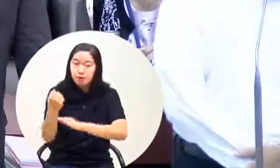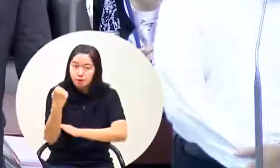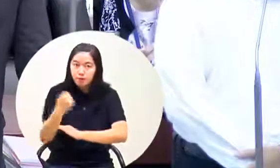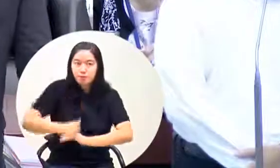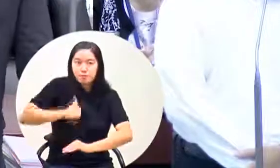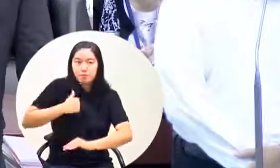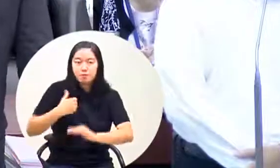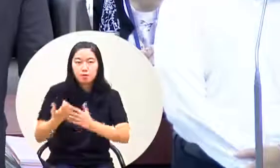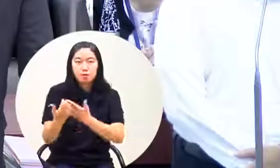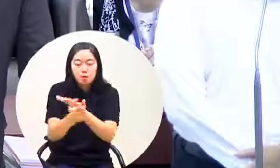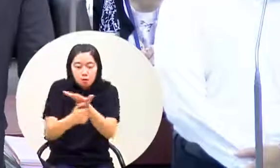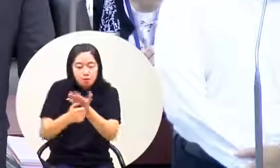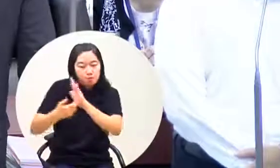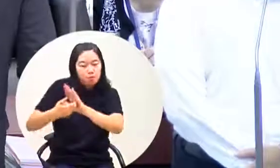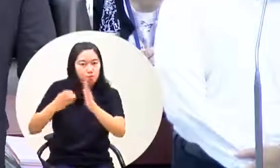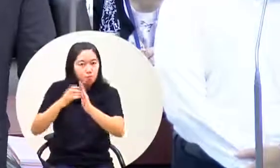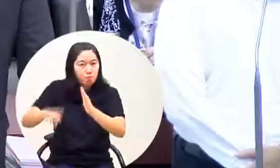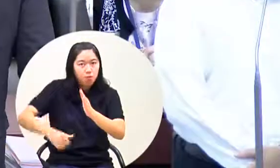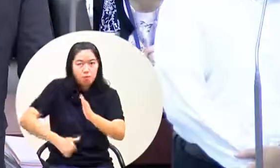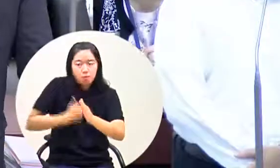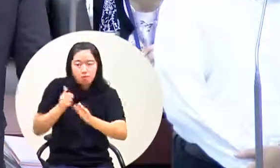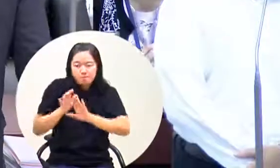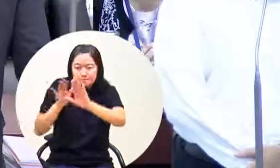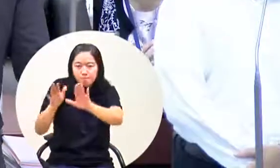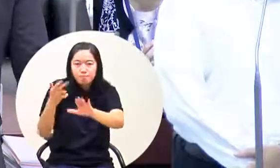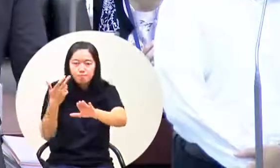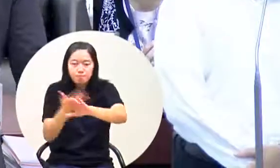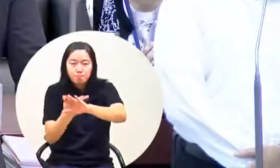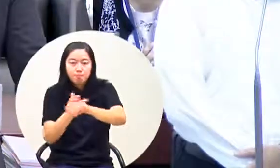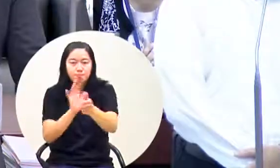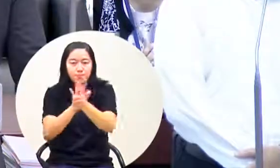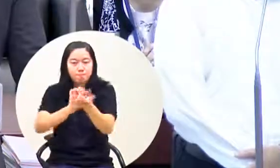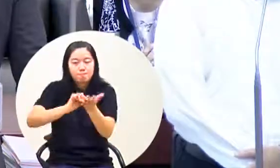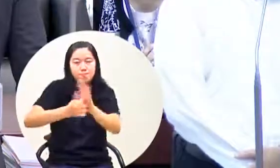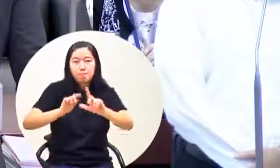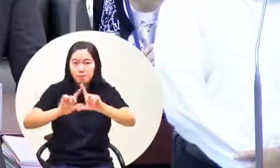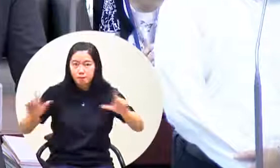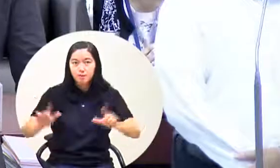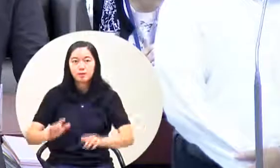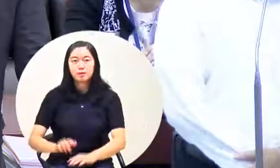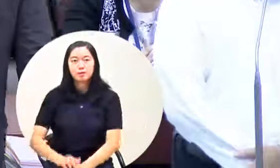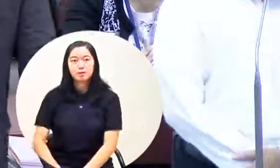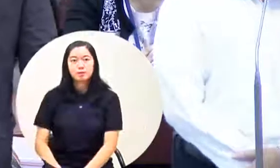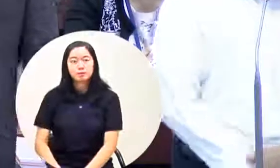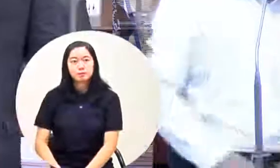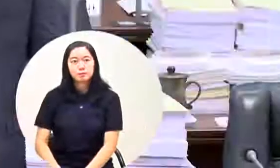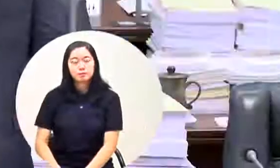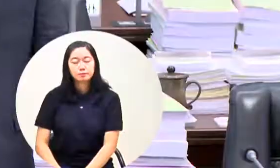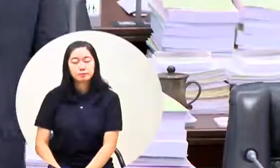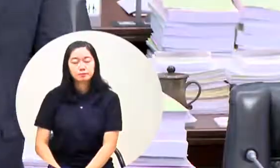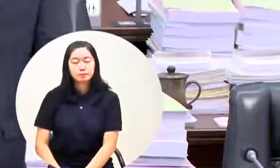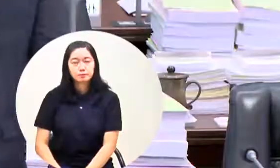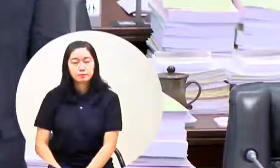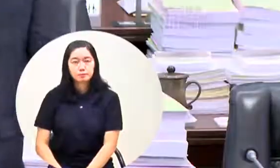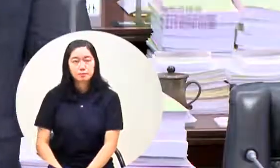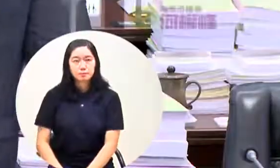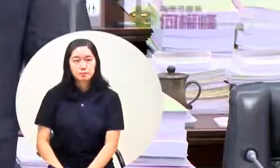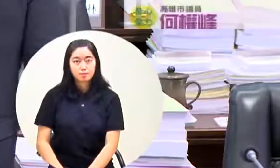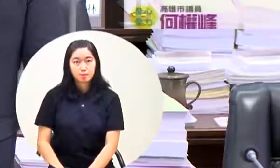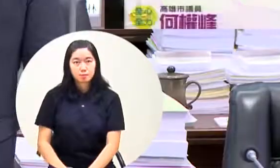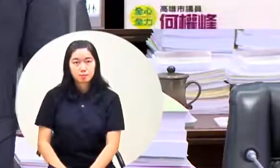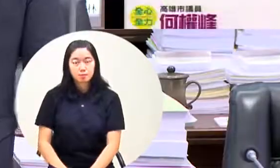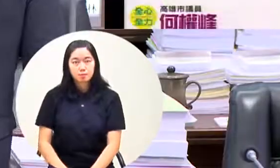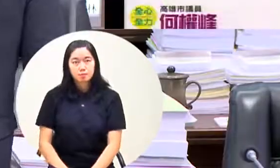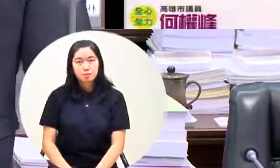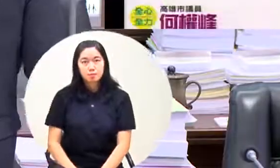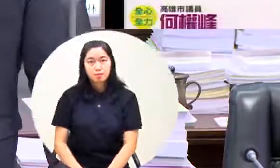品防治局能够有更好更大的效用来发生。来，谢谢局长。局长您请坐。 好，谢谢月月。 接下来剩下一点时